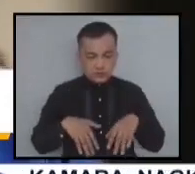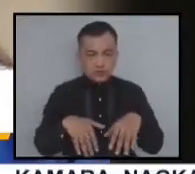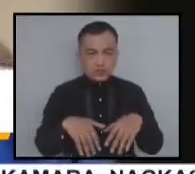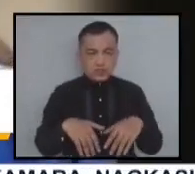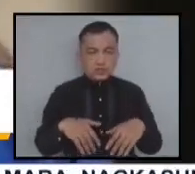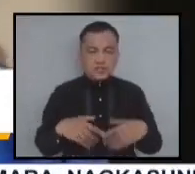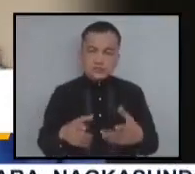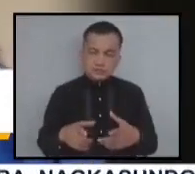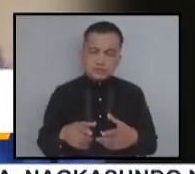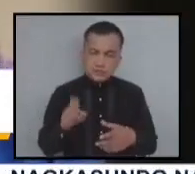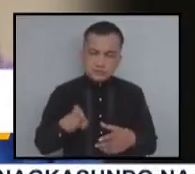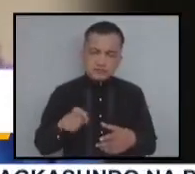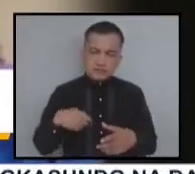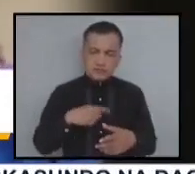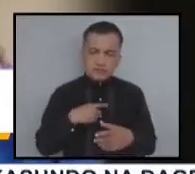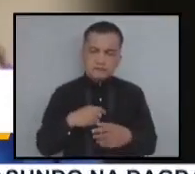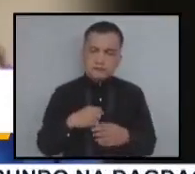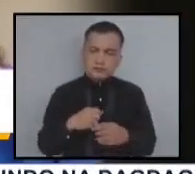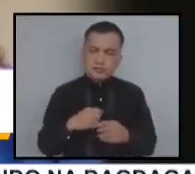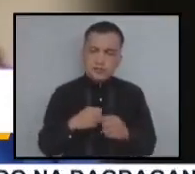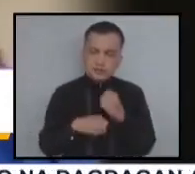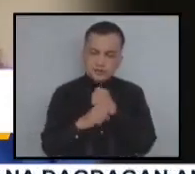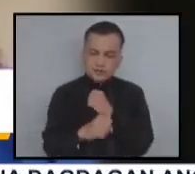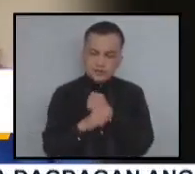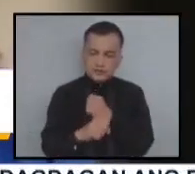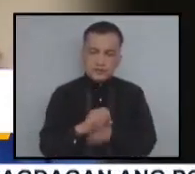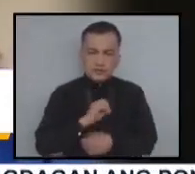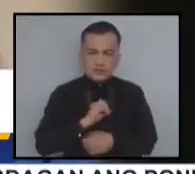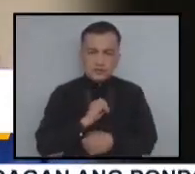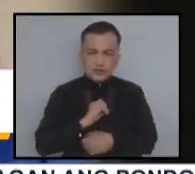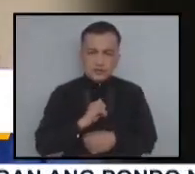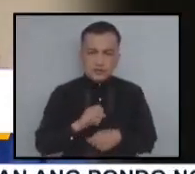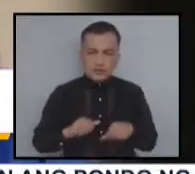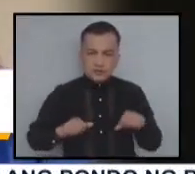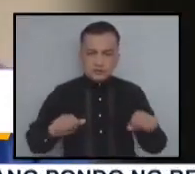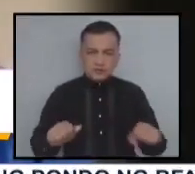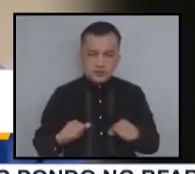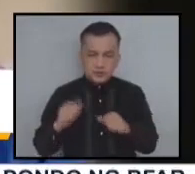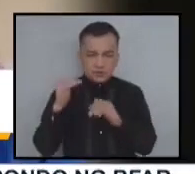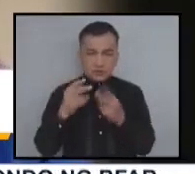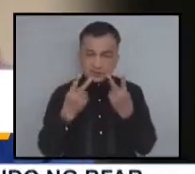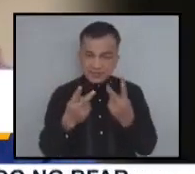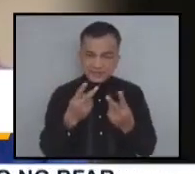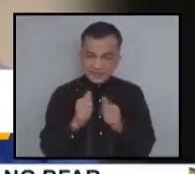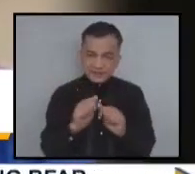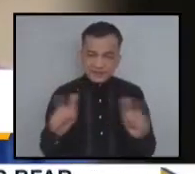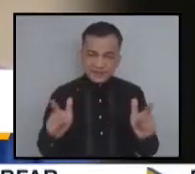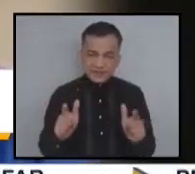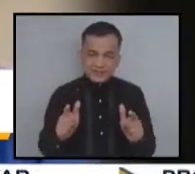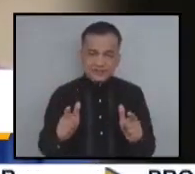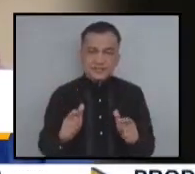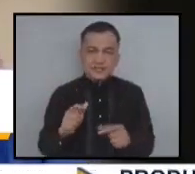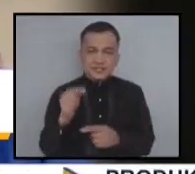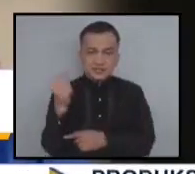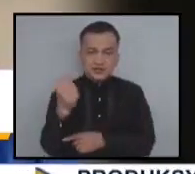promote our textile also. So, I hope to see you all sa Likhang Hobby Fair at the Glorieta, again, October